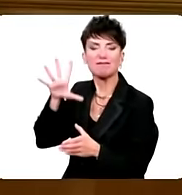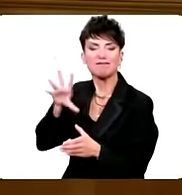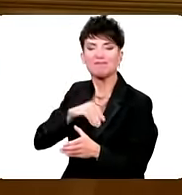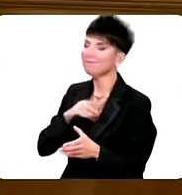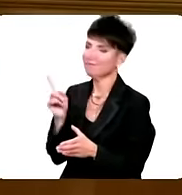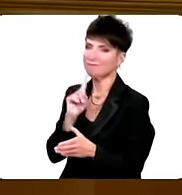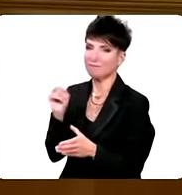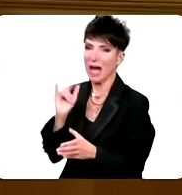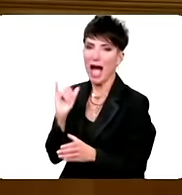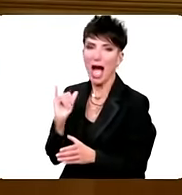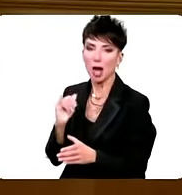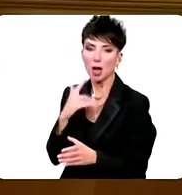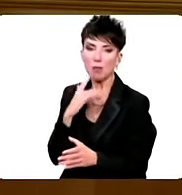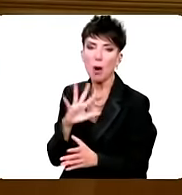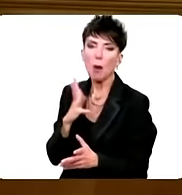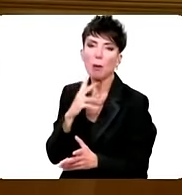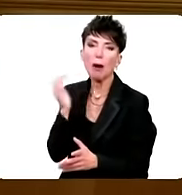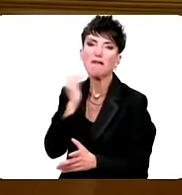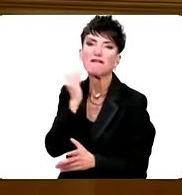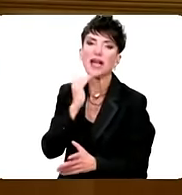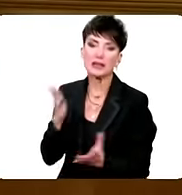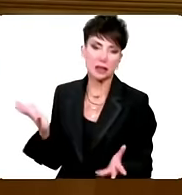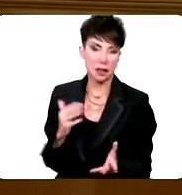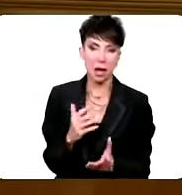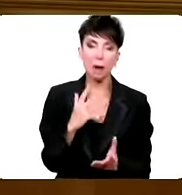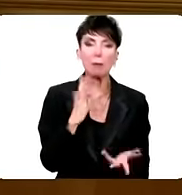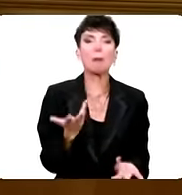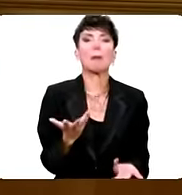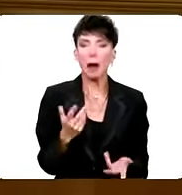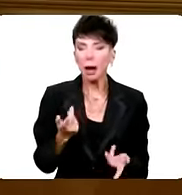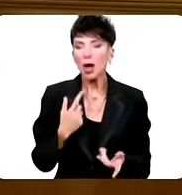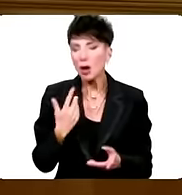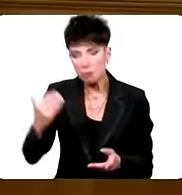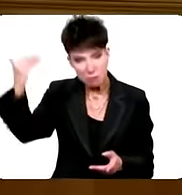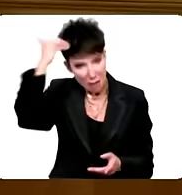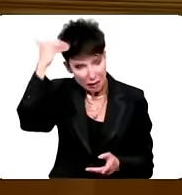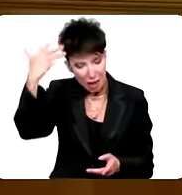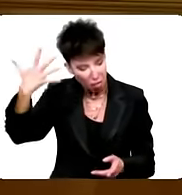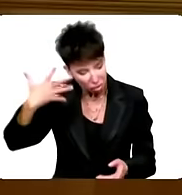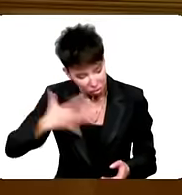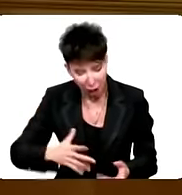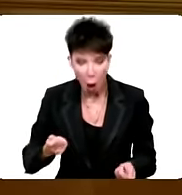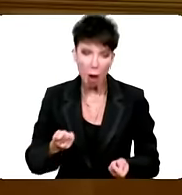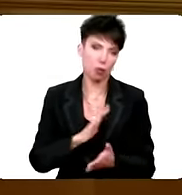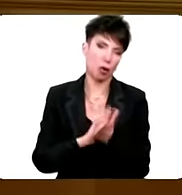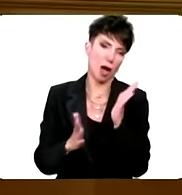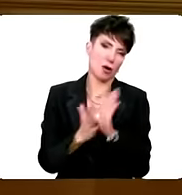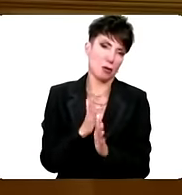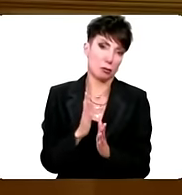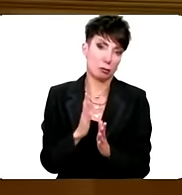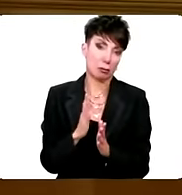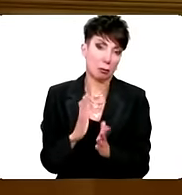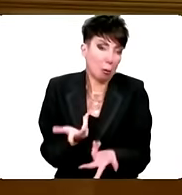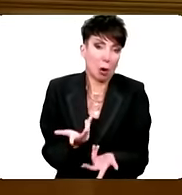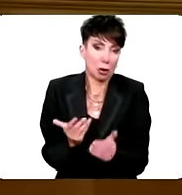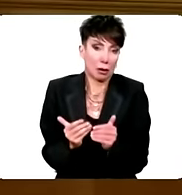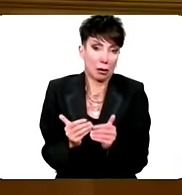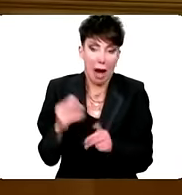Βιαστήκαμε. Γιατί να το έκανα μετά τις εκλογές, για να κοροδέψω τους πολίτες, να μην εισπράξω πολιτικό κόστος. Αυτό θα ήταν και αν ήταν